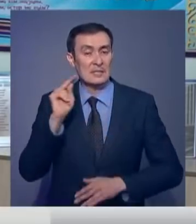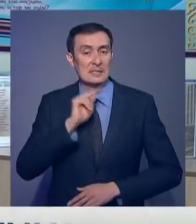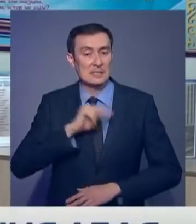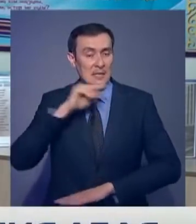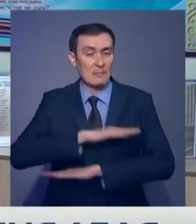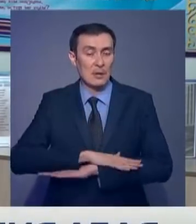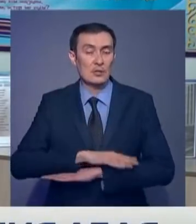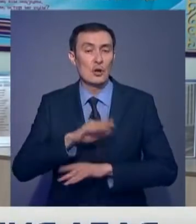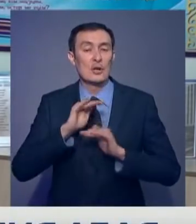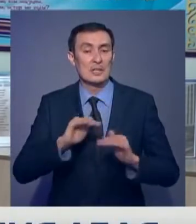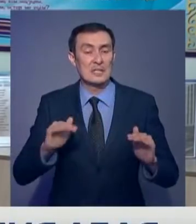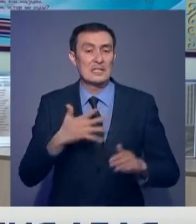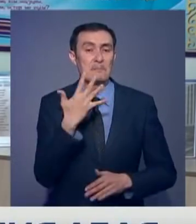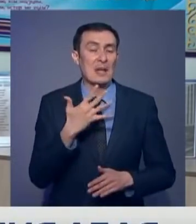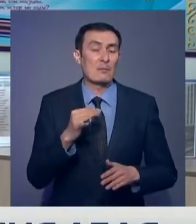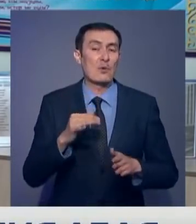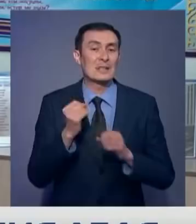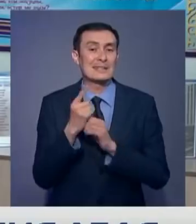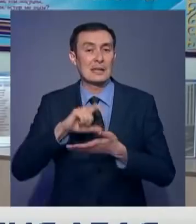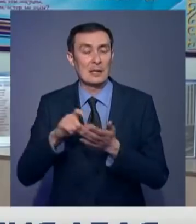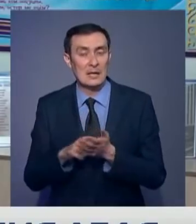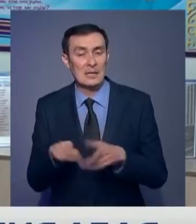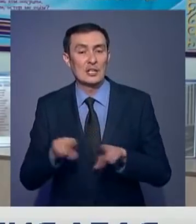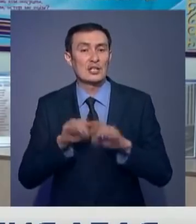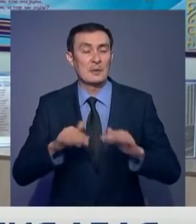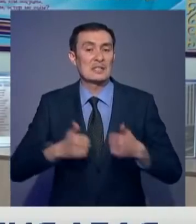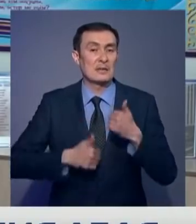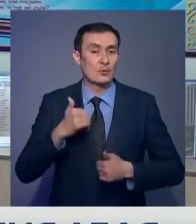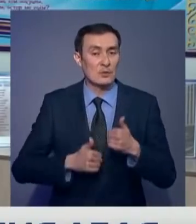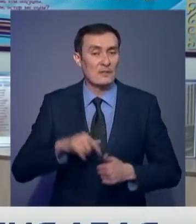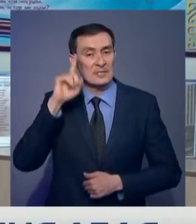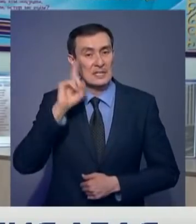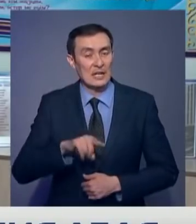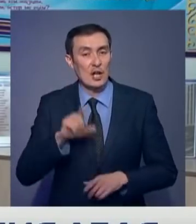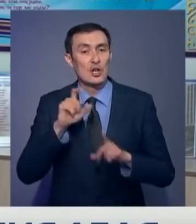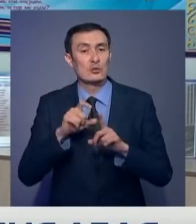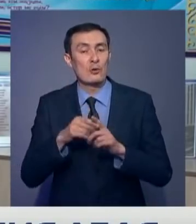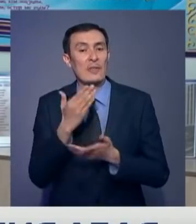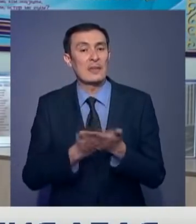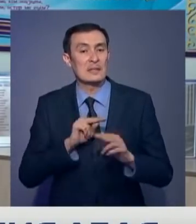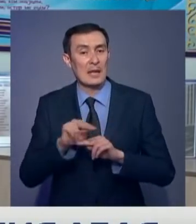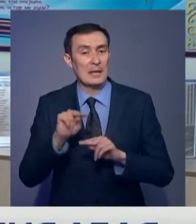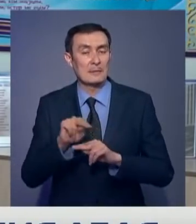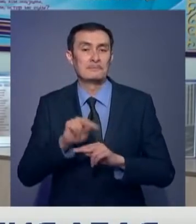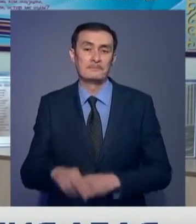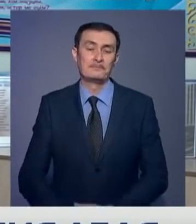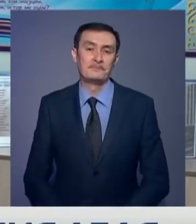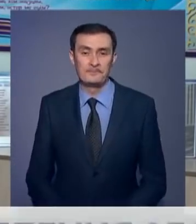с 5 по 11 классы. Кроме этого, ребята соревнуются друг с другом в знаниях слов назидания.